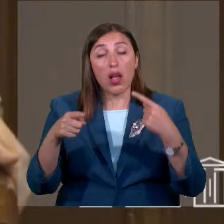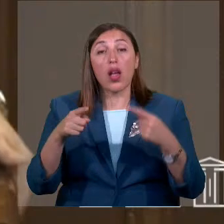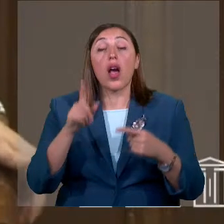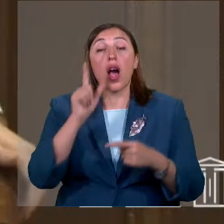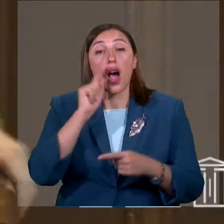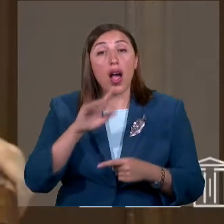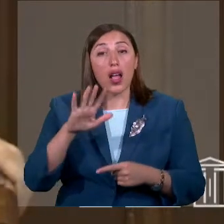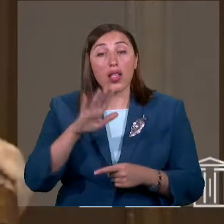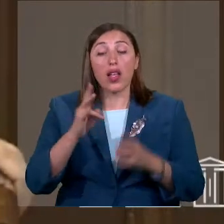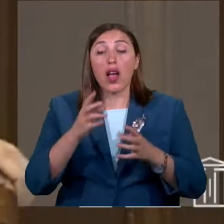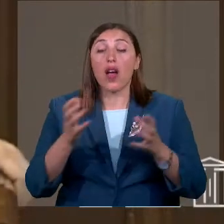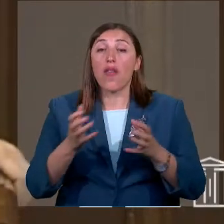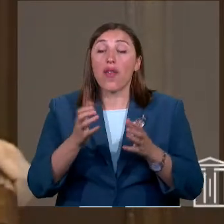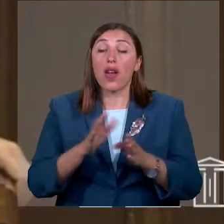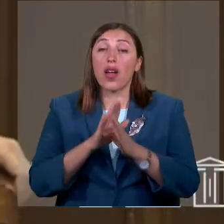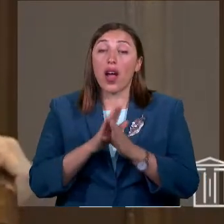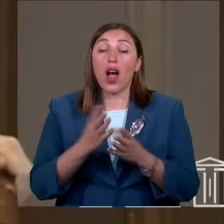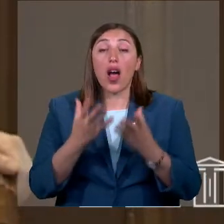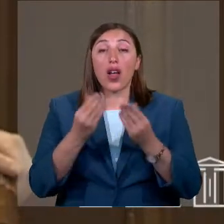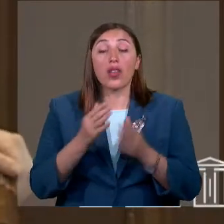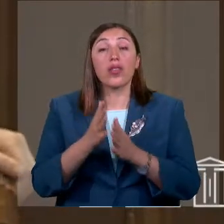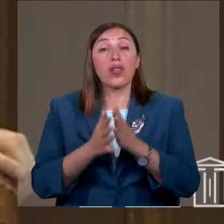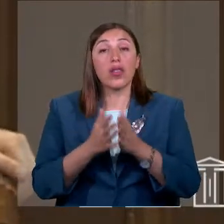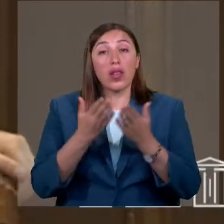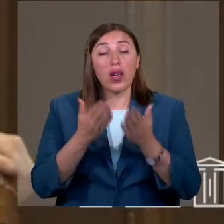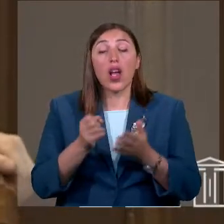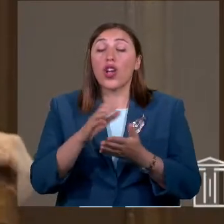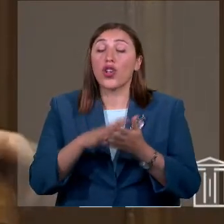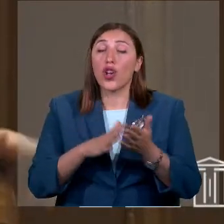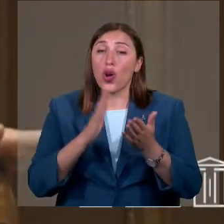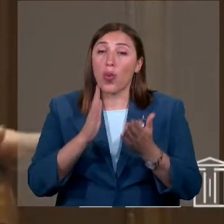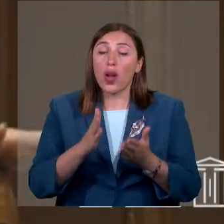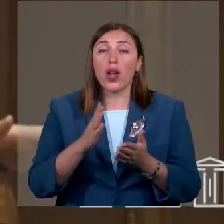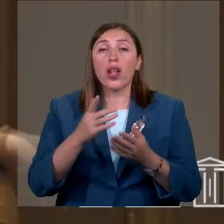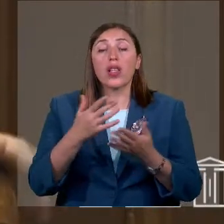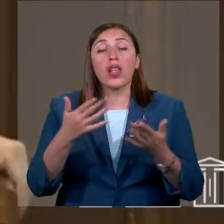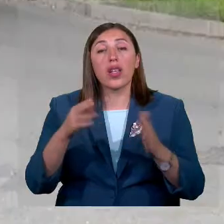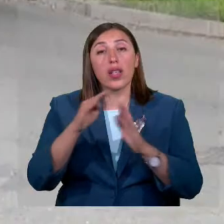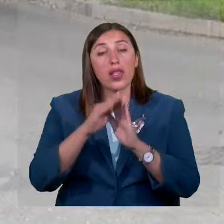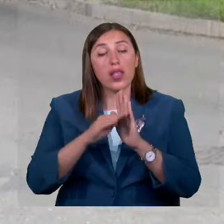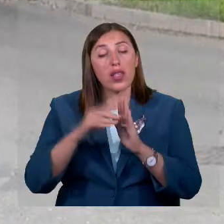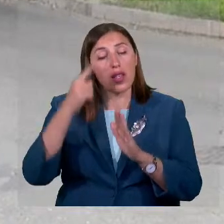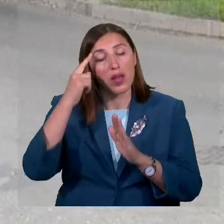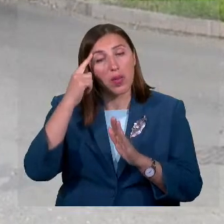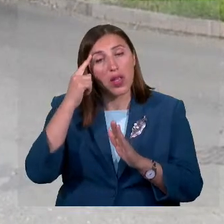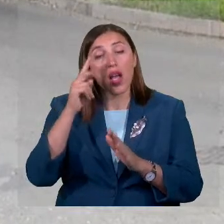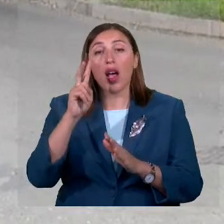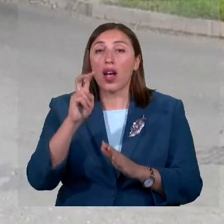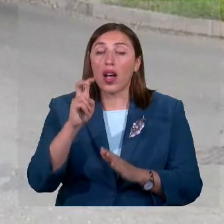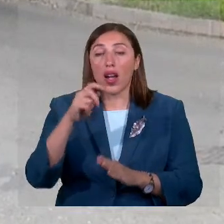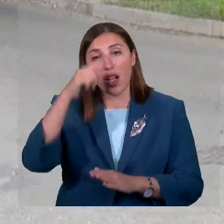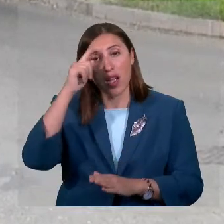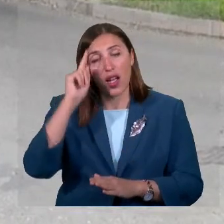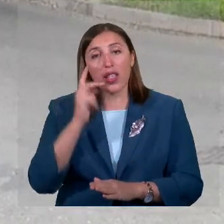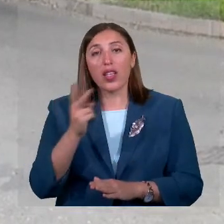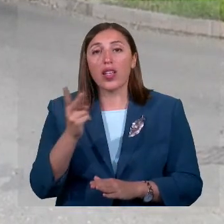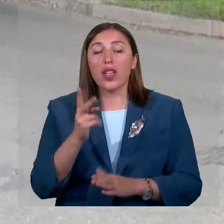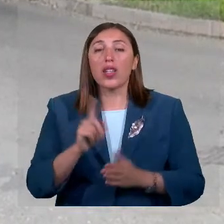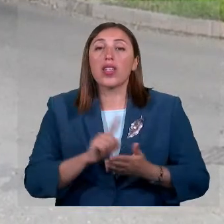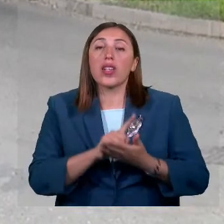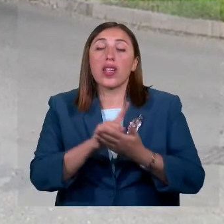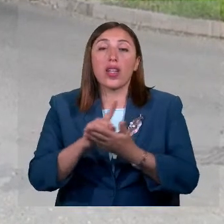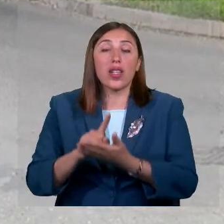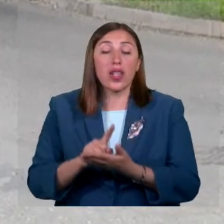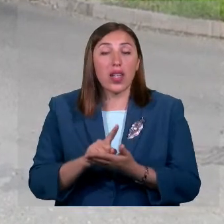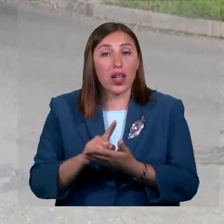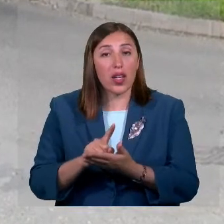Հայաստանի անվտանգության խորհրդի քարտուղարն ասաց, թե շարունակելու են մեխանիզմներ փնտրել, որի շրջանակներում Ղարաբաղի եւ Ադրբեջանի միջև քննարկումներ